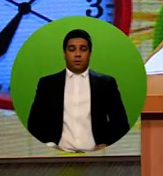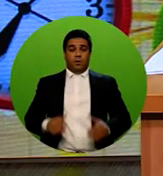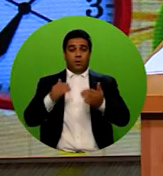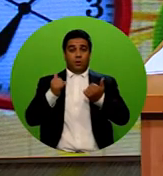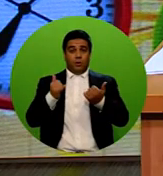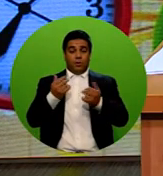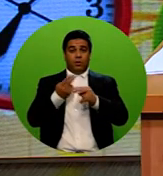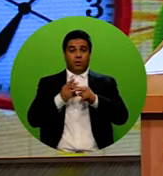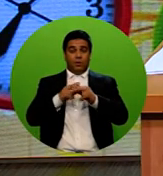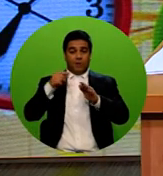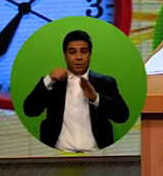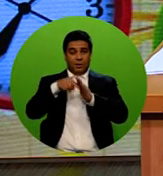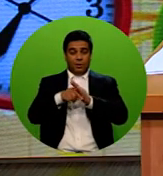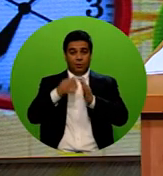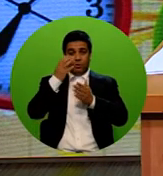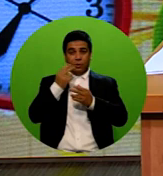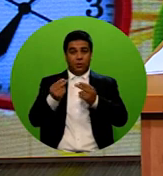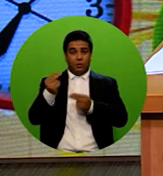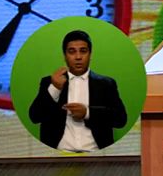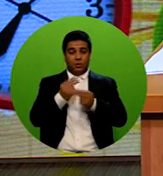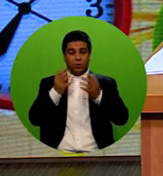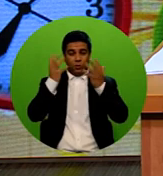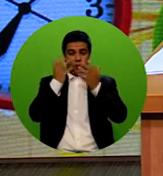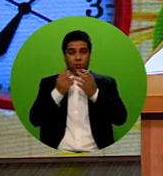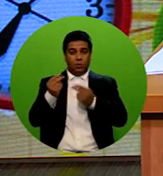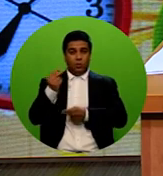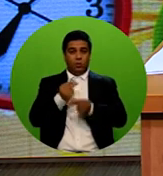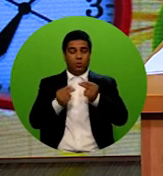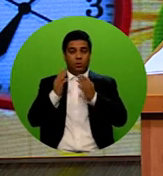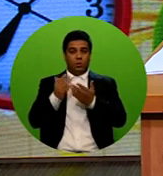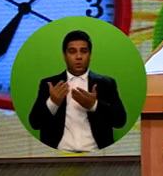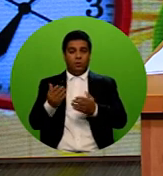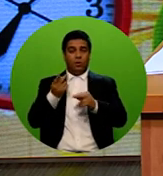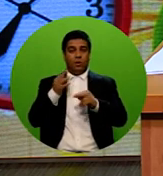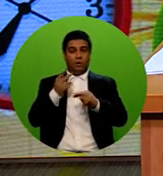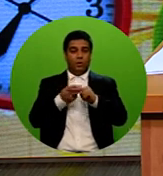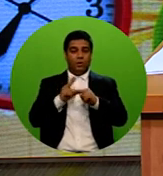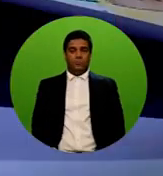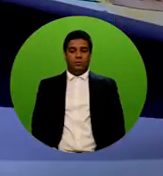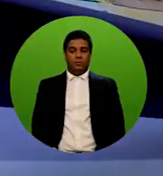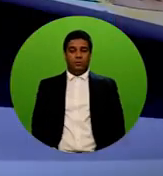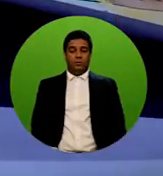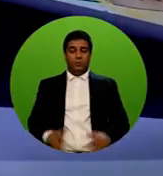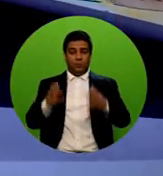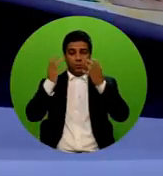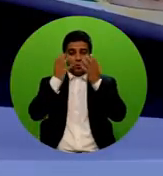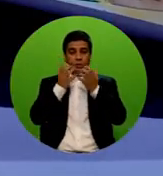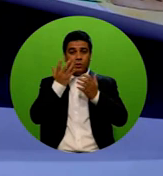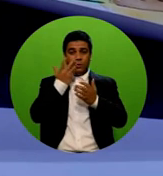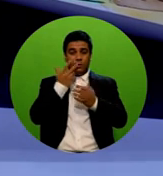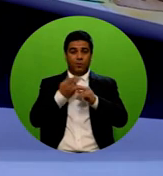Ana endi ichidagi tasvirini to'qlashtirib chiqamiz. Uning uchun biz to'qroq